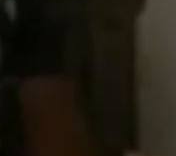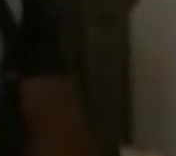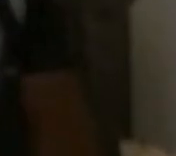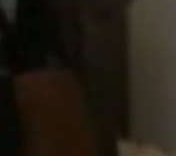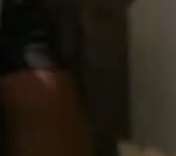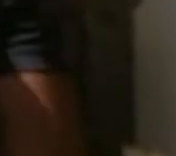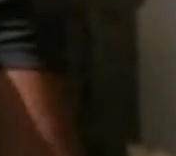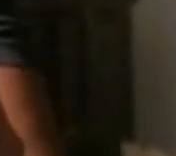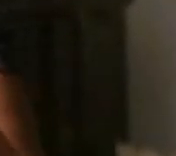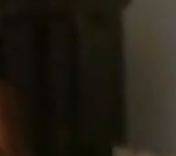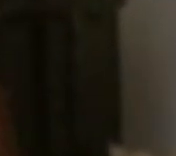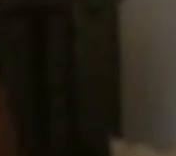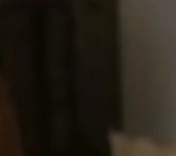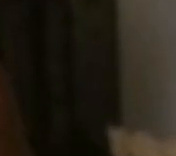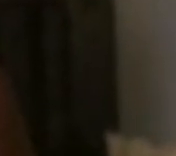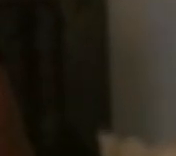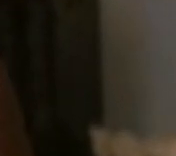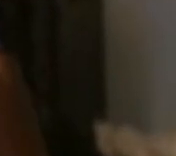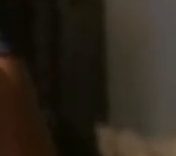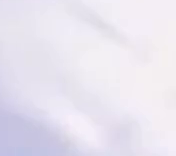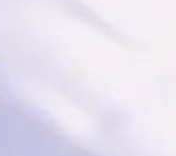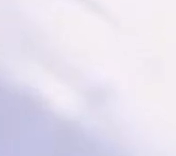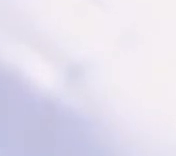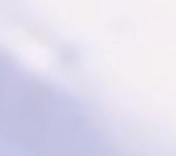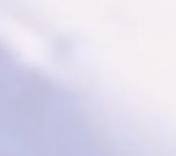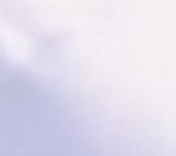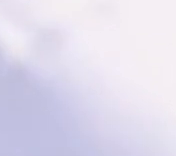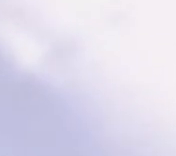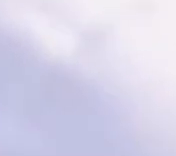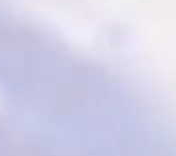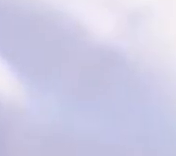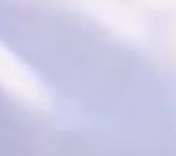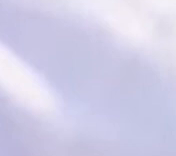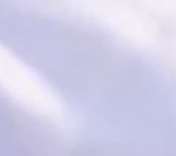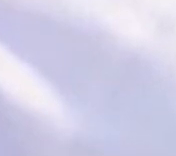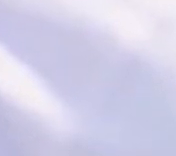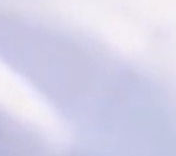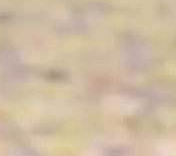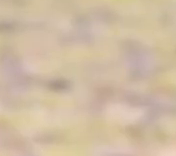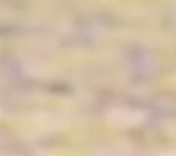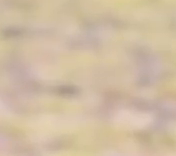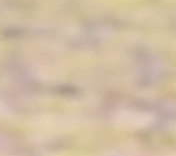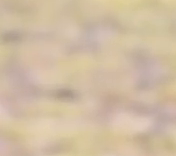wewe? Ni vile Auntie Pili alikuwa yokuletea mgeni. Etiketi ni mamako.